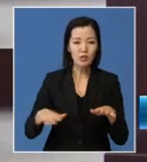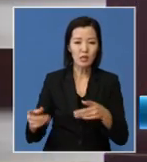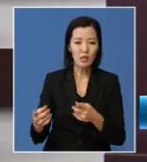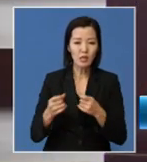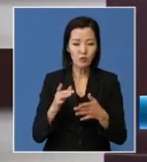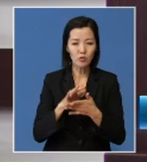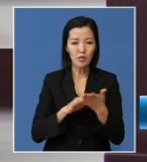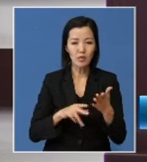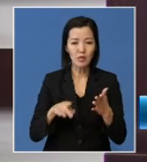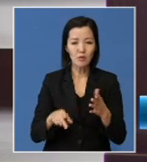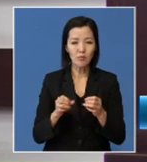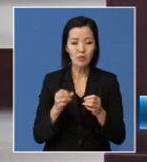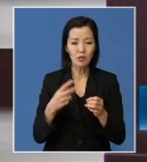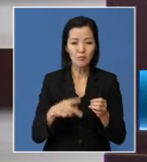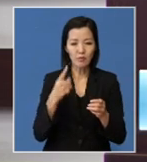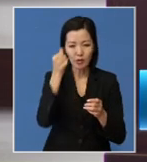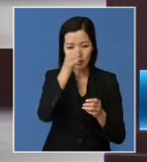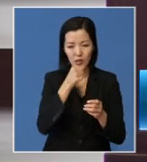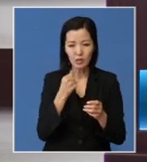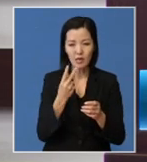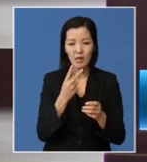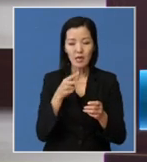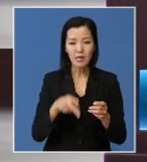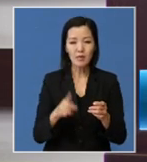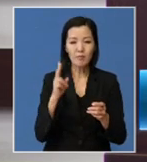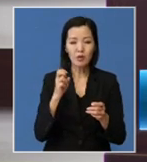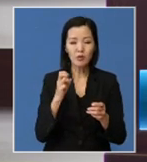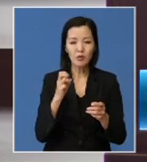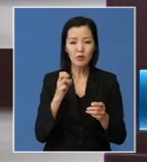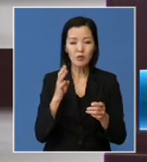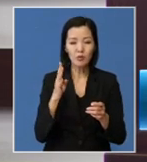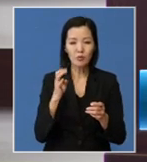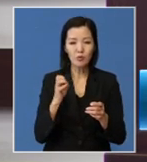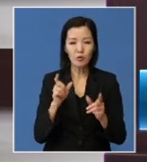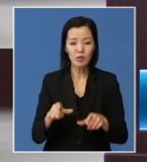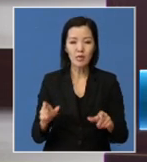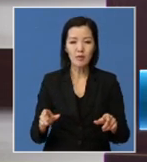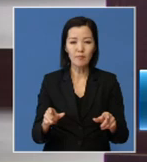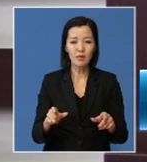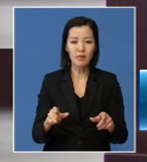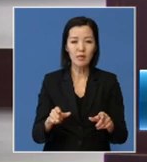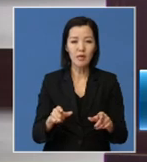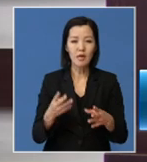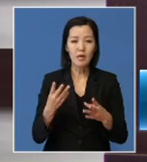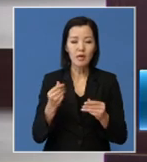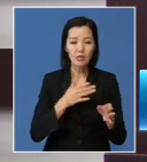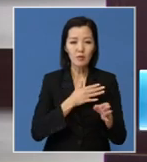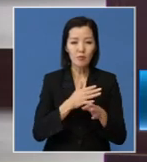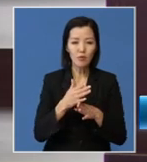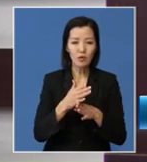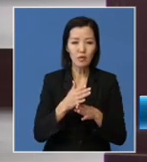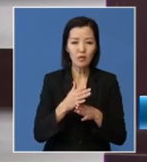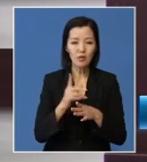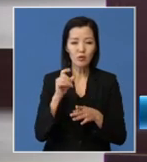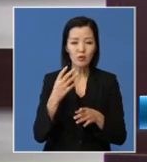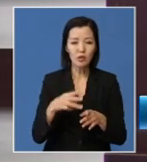жалғастырылуда. 2019-2021 жылдары 2244 маман тарту 74 миллиард теңге қарастырылды, оның 2019 жылға